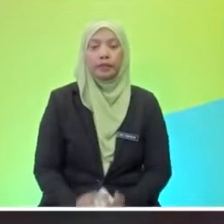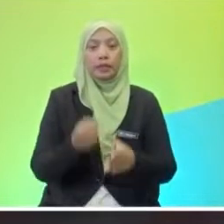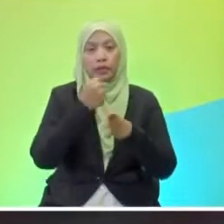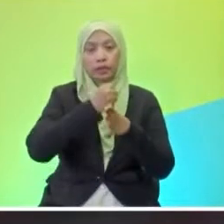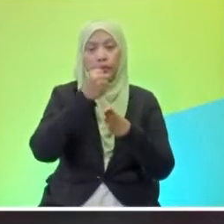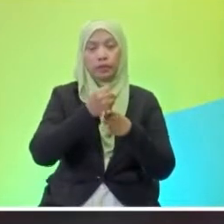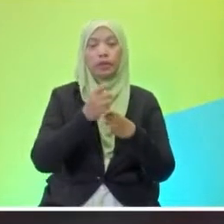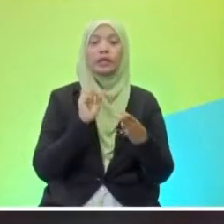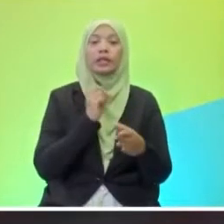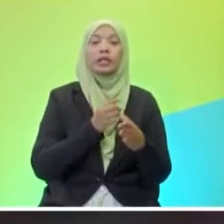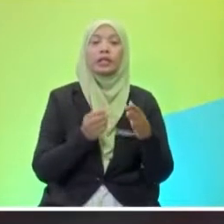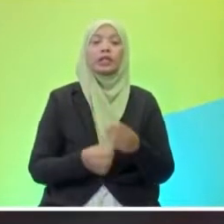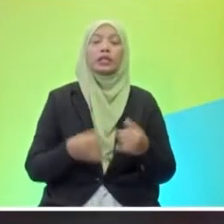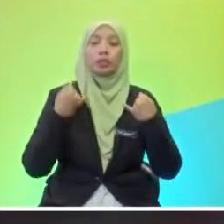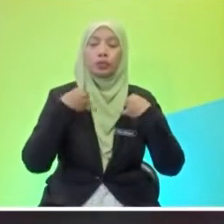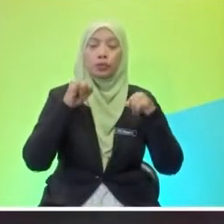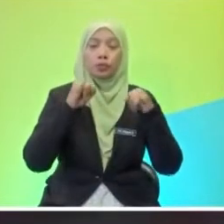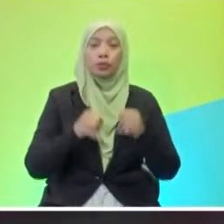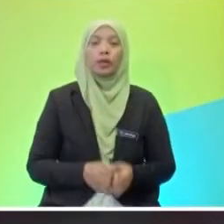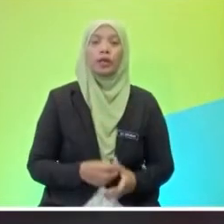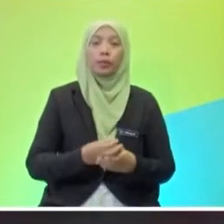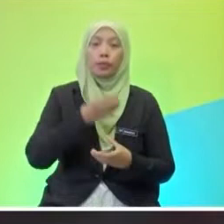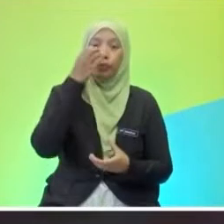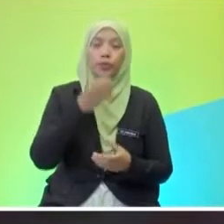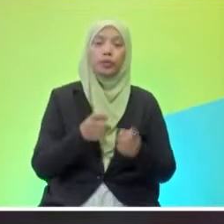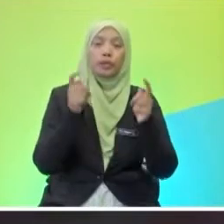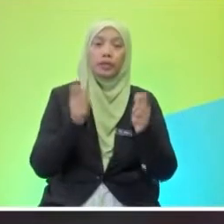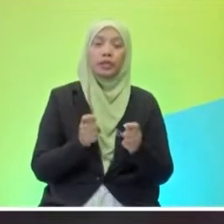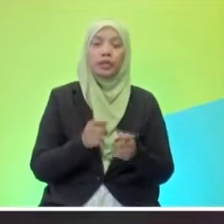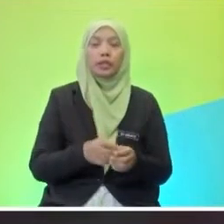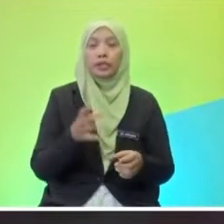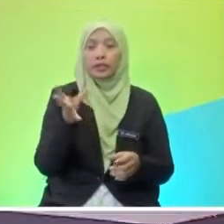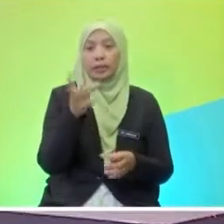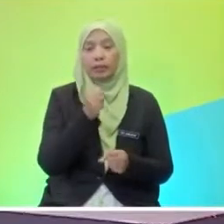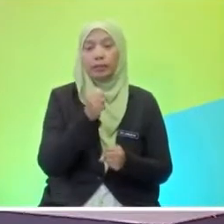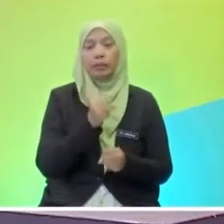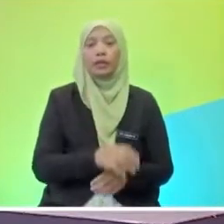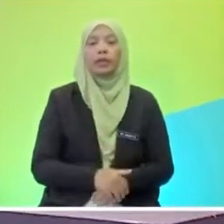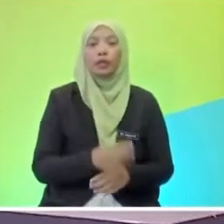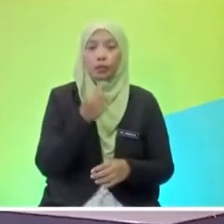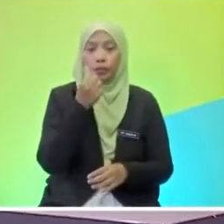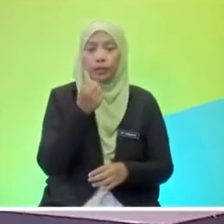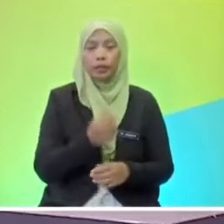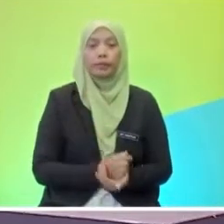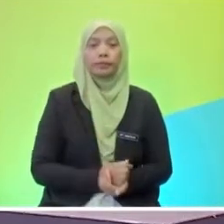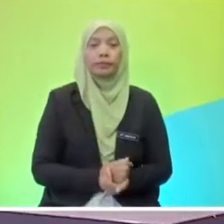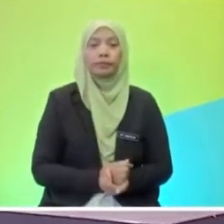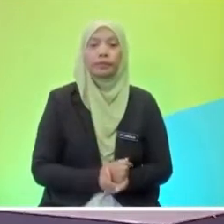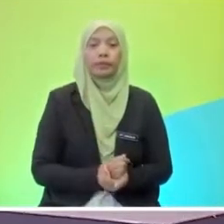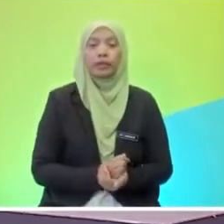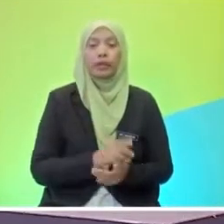kita jual putih semua boleh dapat duit betul nah baca anak-anak adik-adik di luar Oke